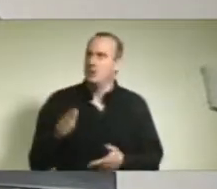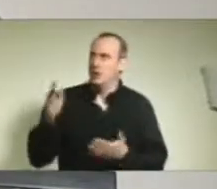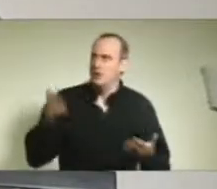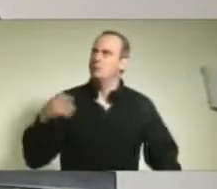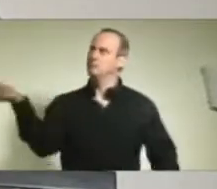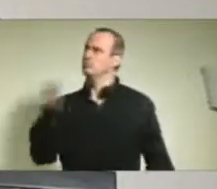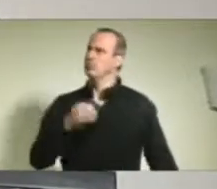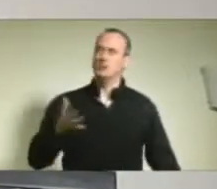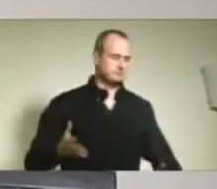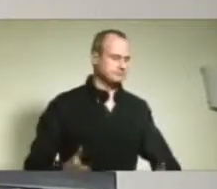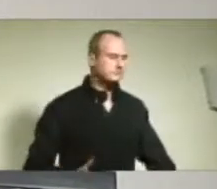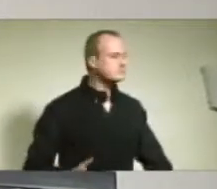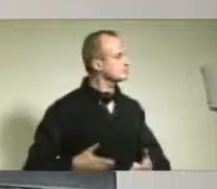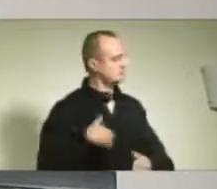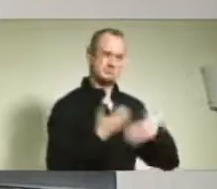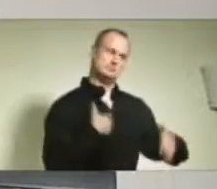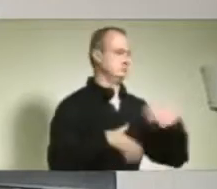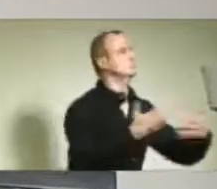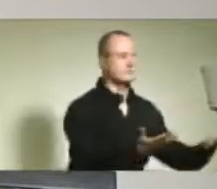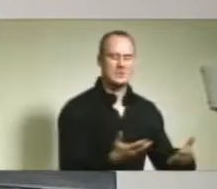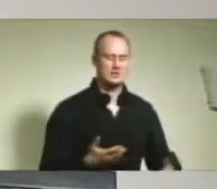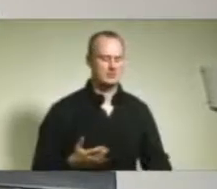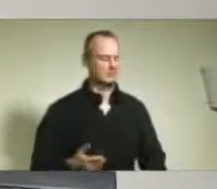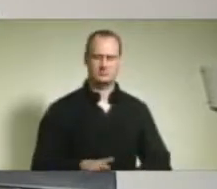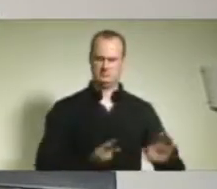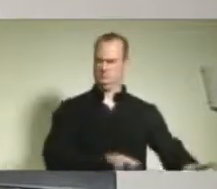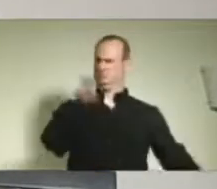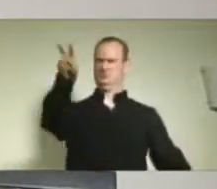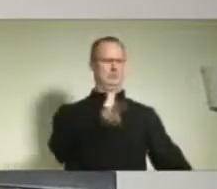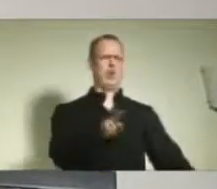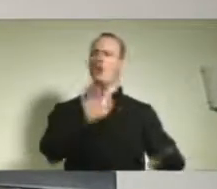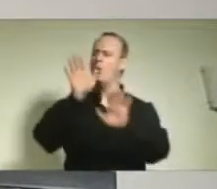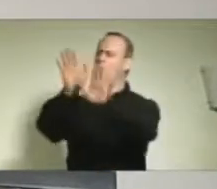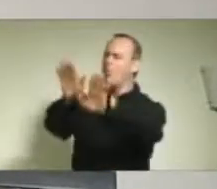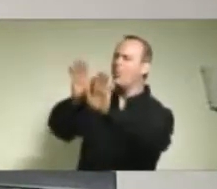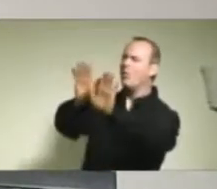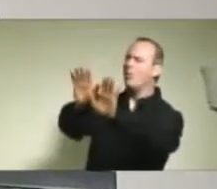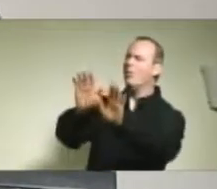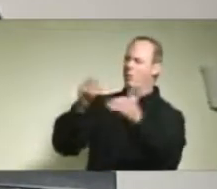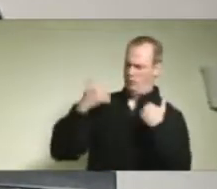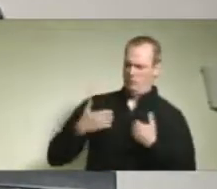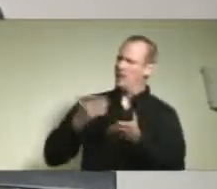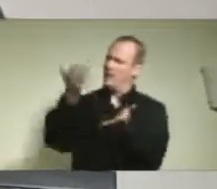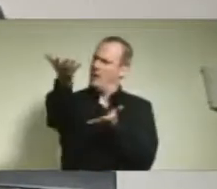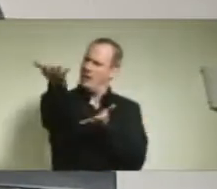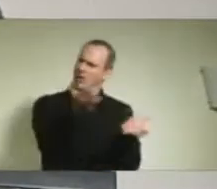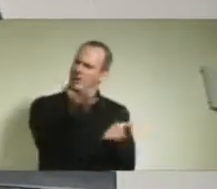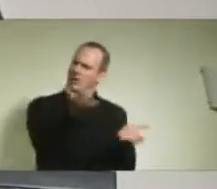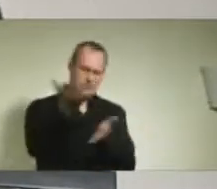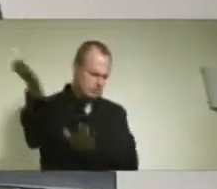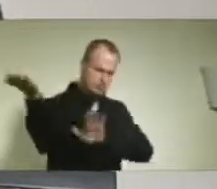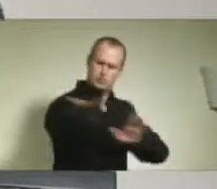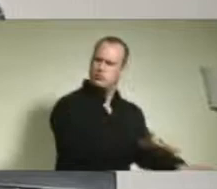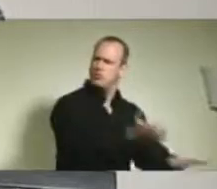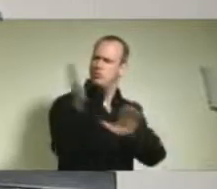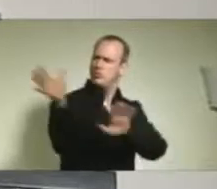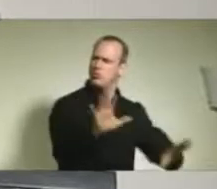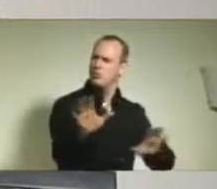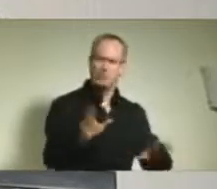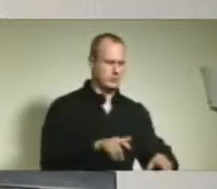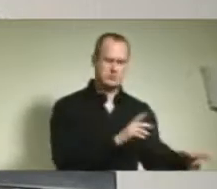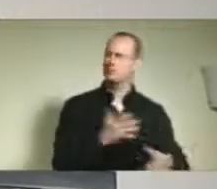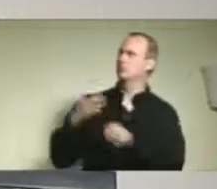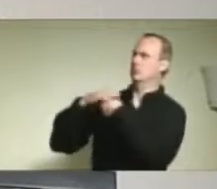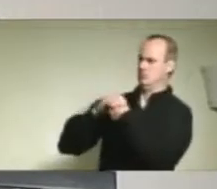battu pour que l'encadrement soit plus humain et qu'on associe le commercial avec l'humain pour que les gens ne soient